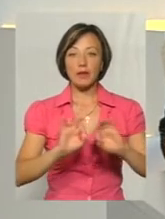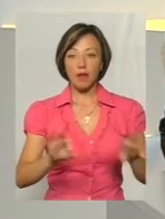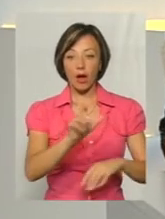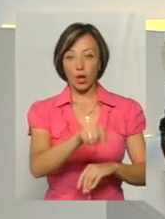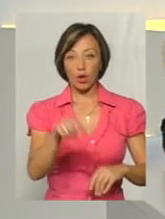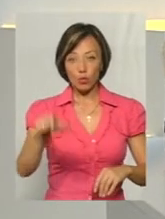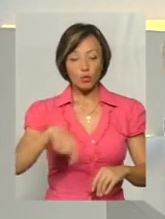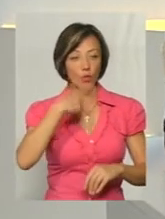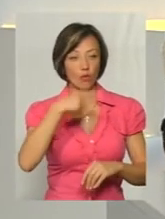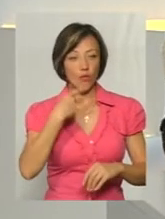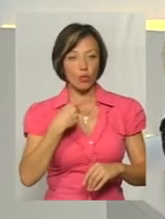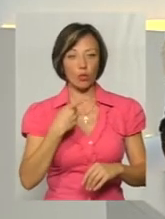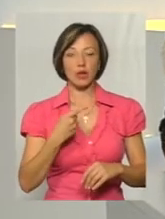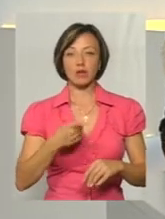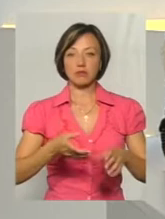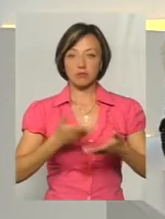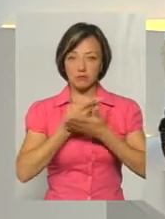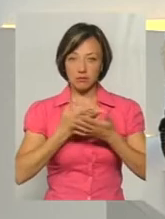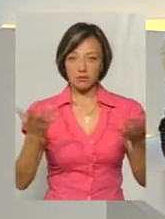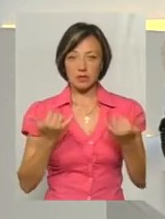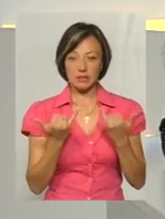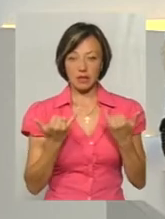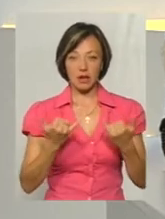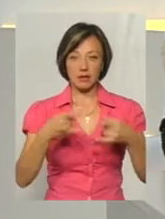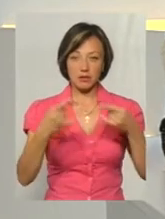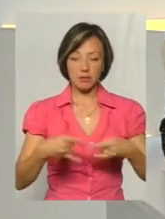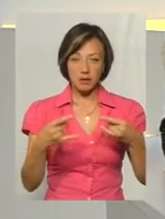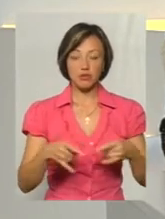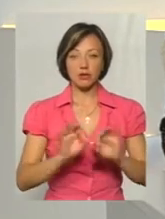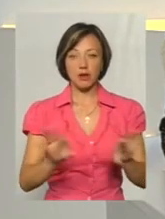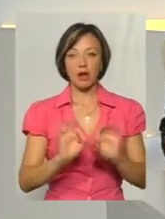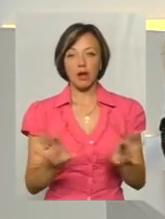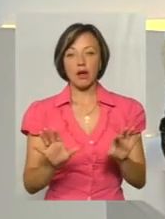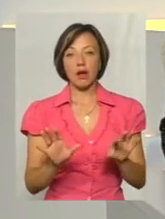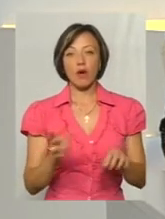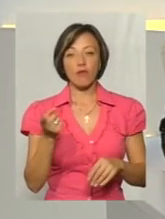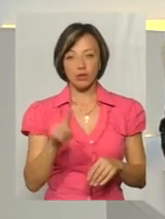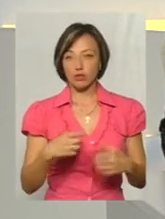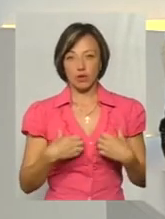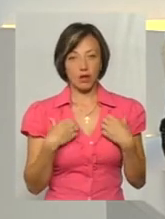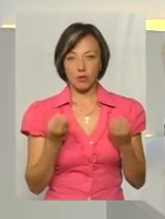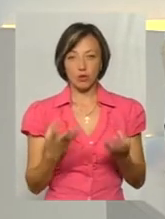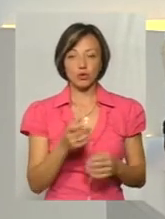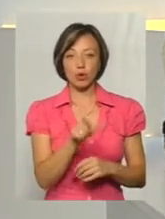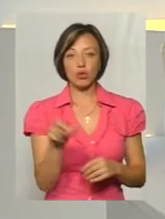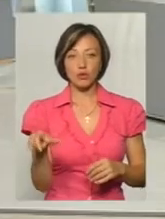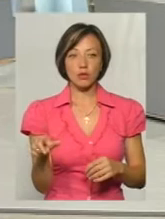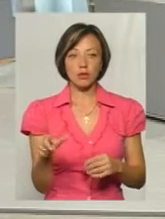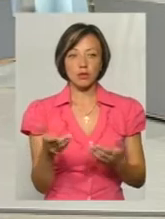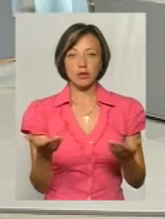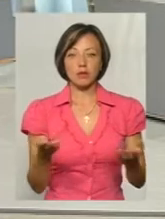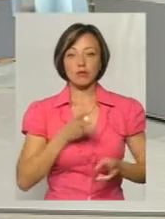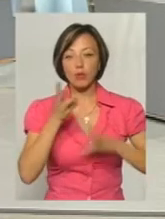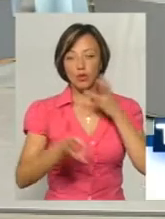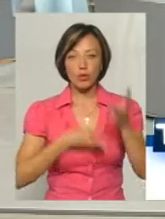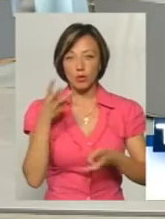люди, так, ті, які висвітлюють зараз засоби масової інформації, то вони жахливі. Просто люди блюють, їм немає